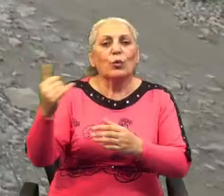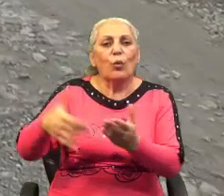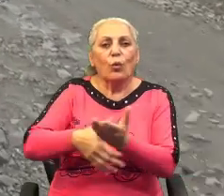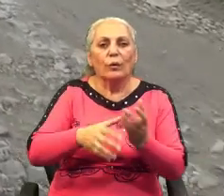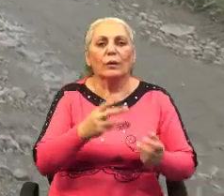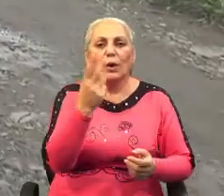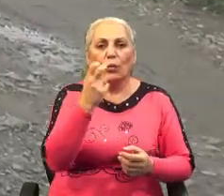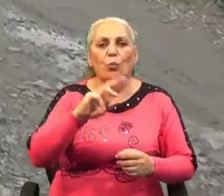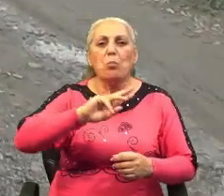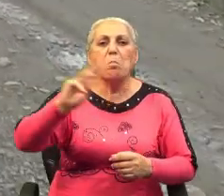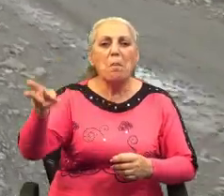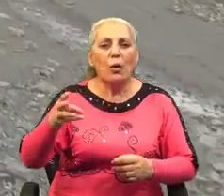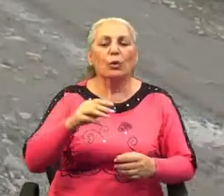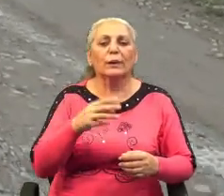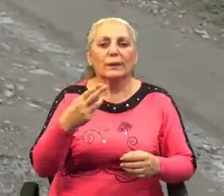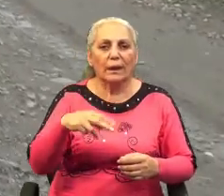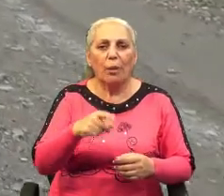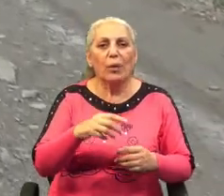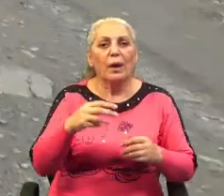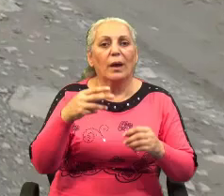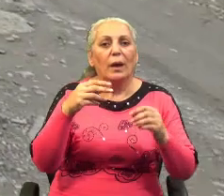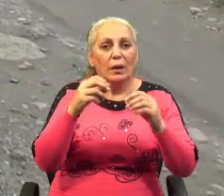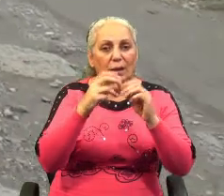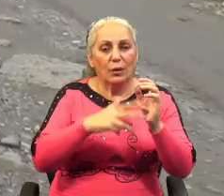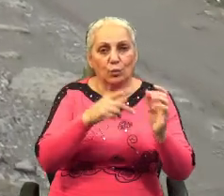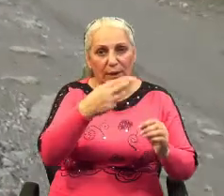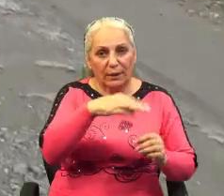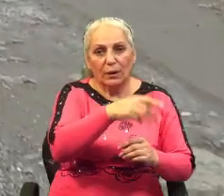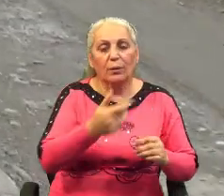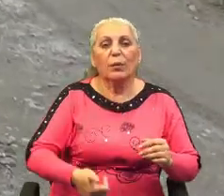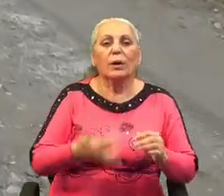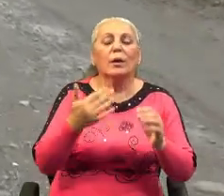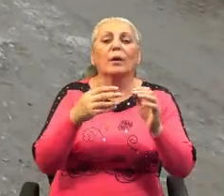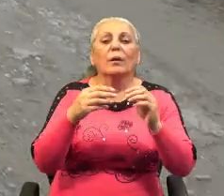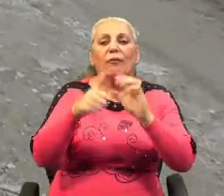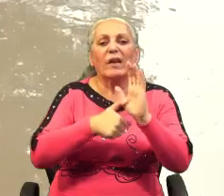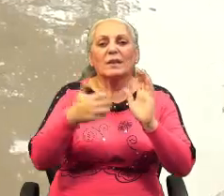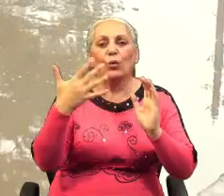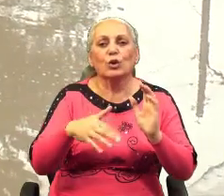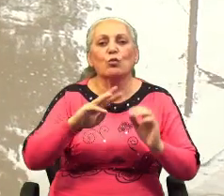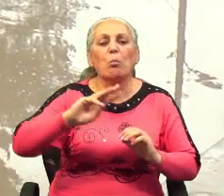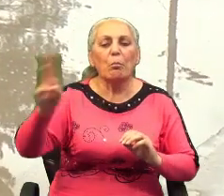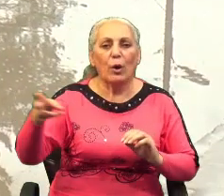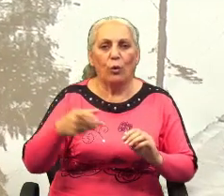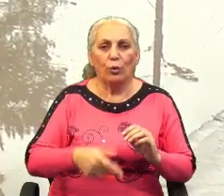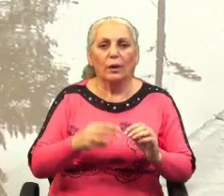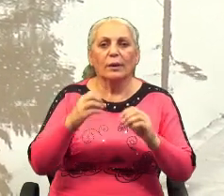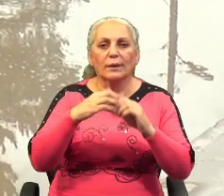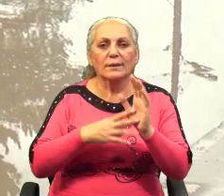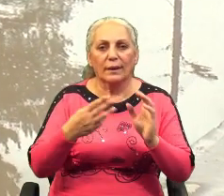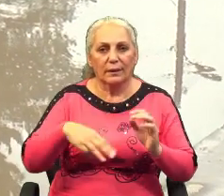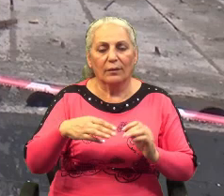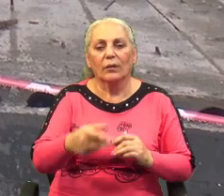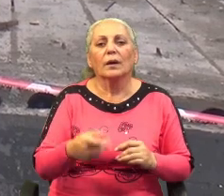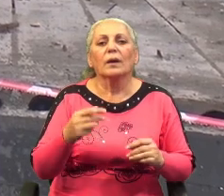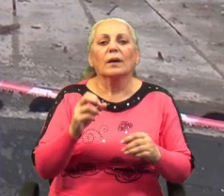200 միլիոն դրամ, իսկ 2019-ին այդ թիվը 650 միլիոնի է հասել։ Միջոցներն ուղված են մարզի 12